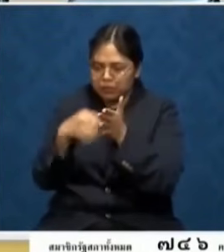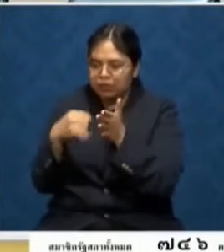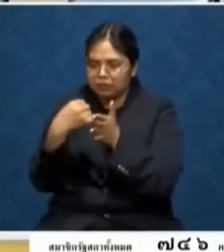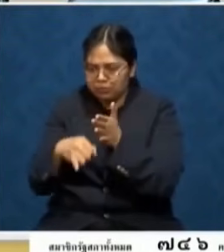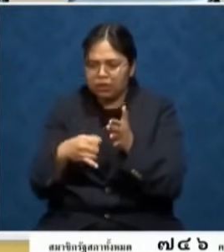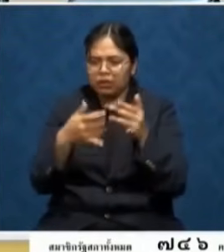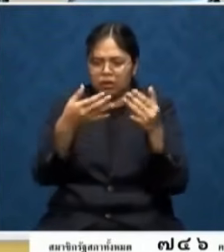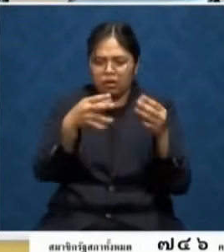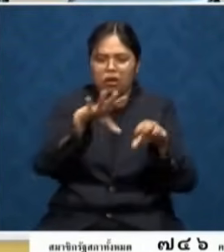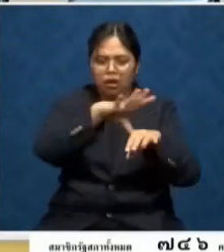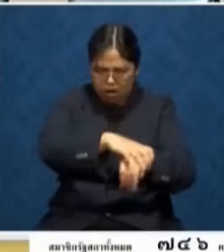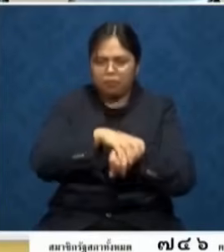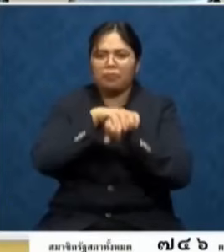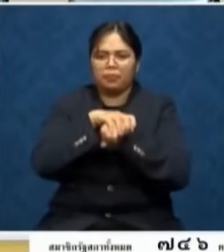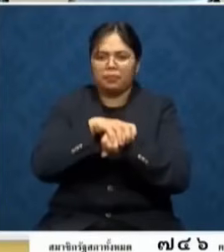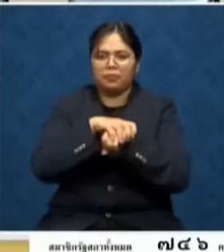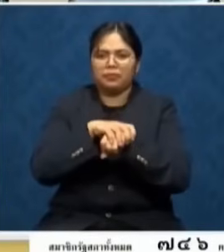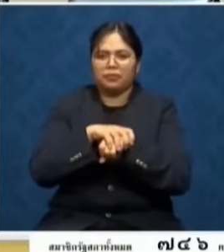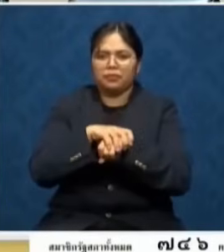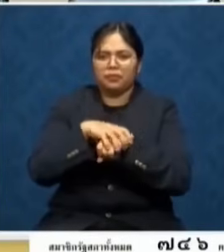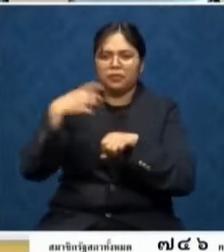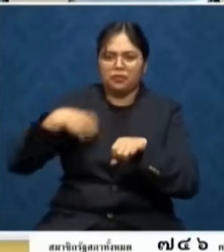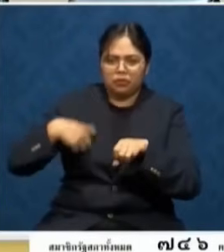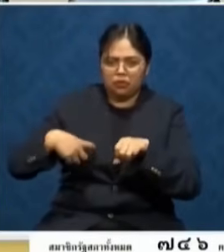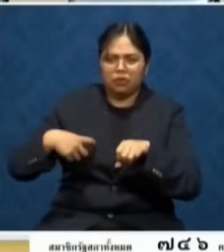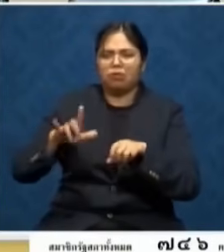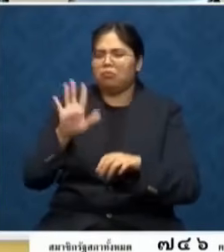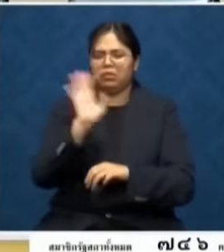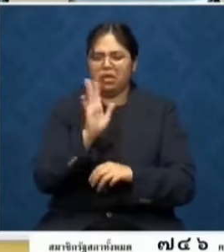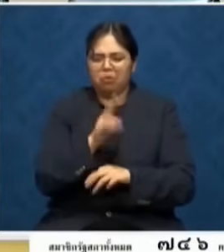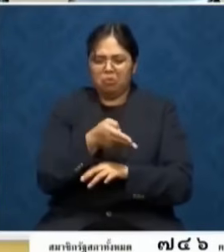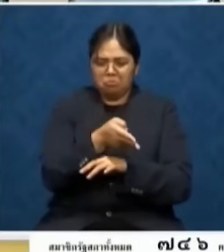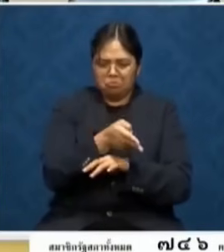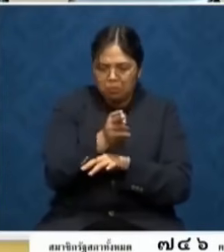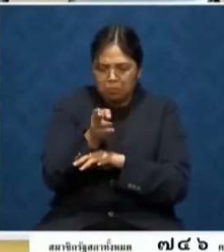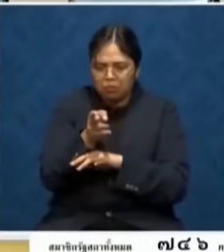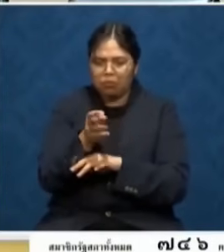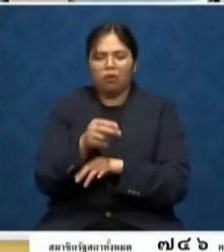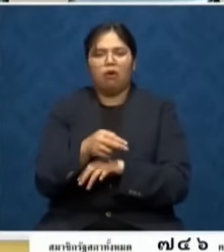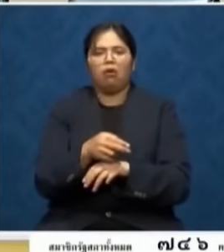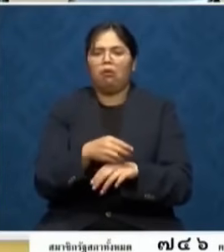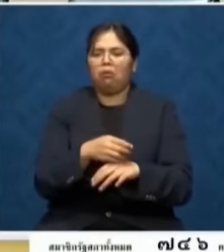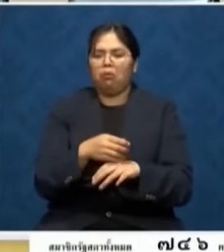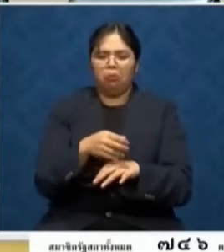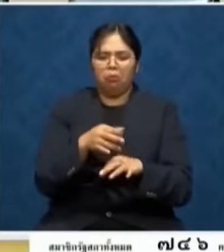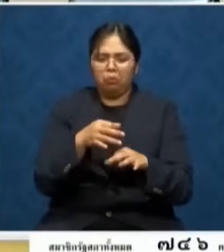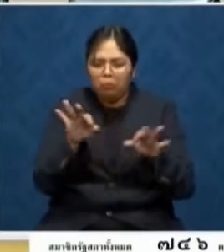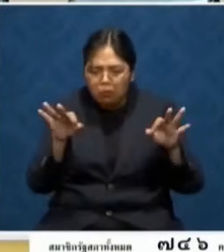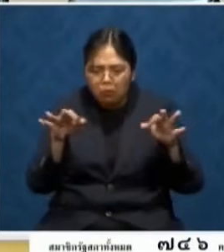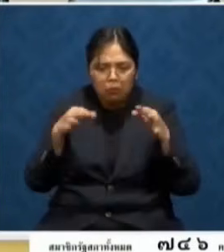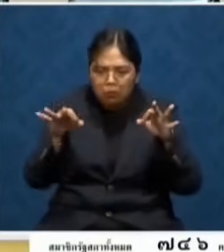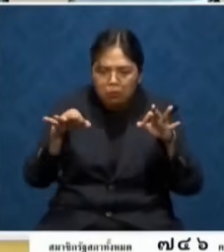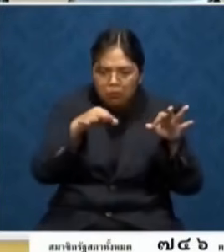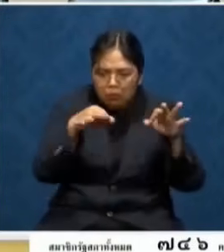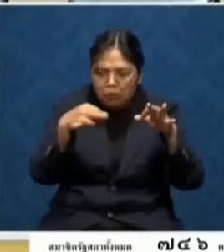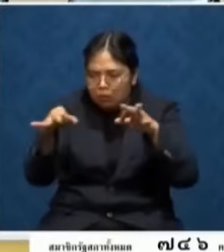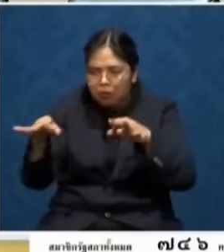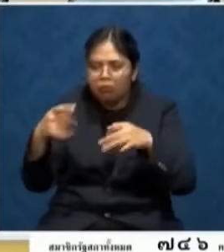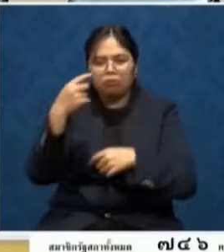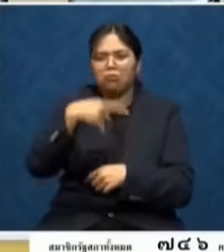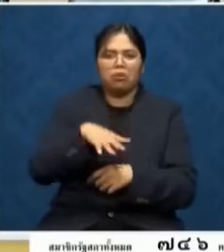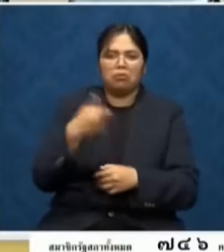าให้ฝ่ายบริหารตัดสินเองว่าตายเสียเดือนละ10คนอันเป็นที่มาของการละเมิดหลักนิติธรรม